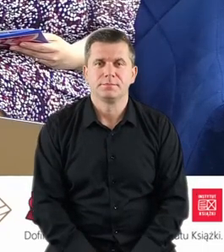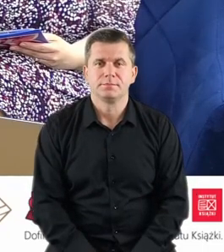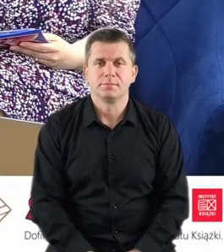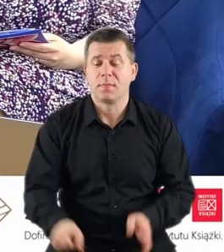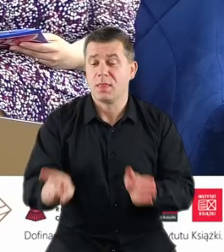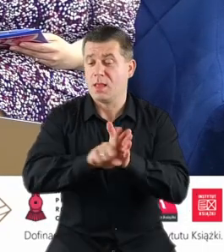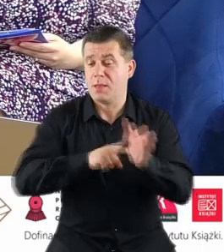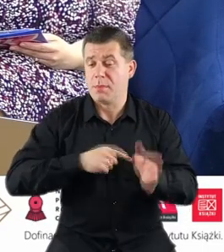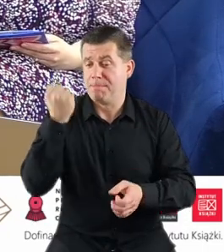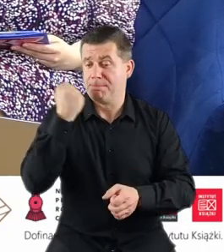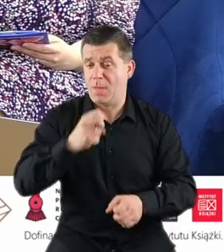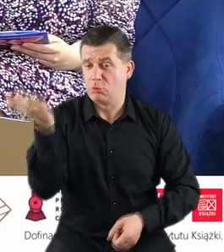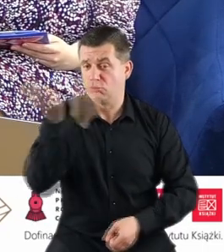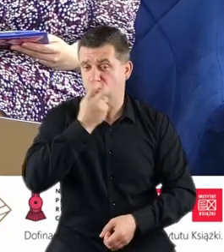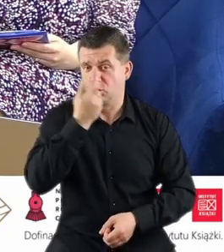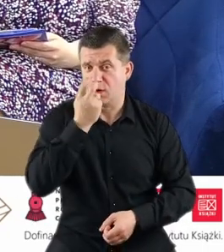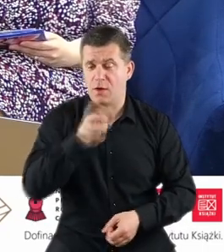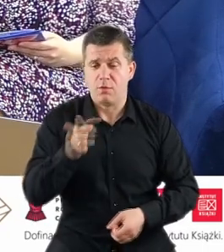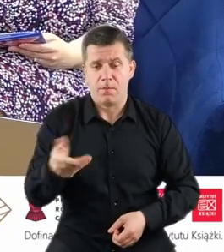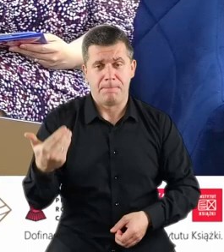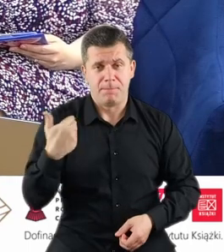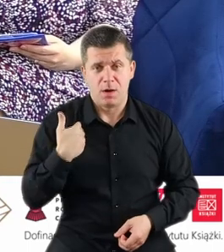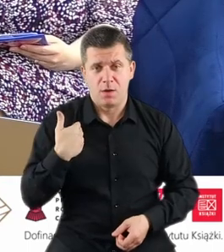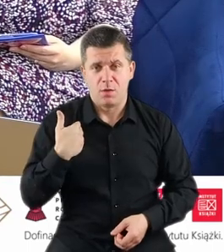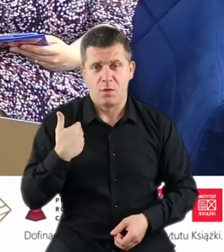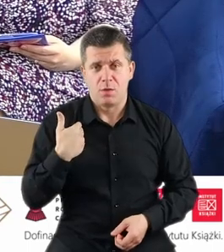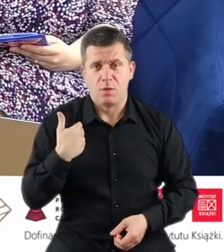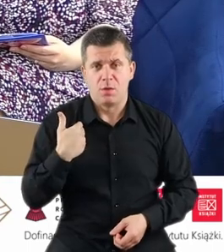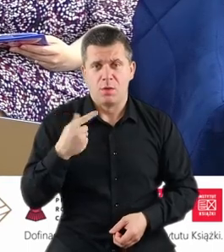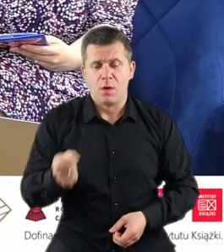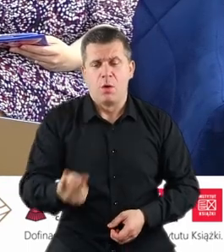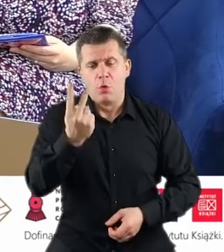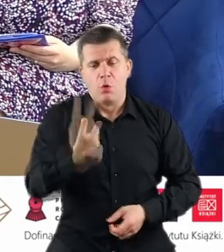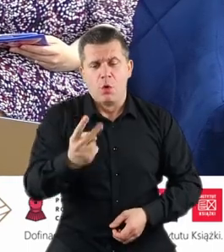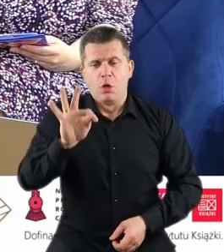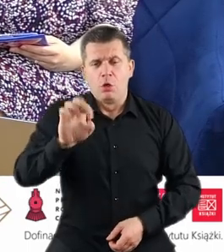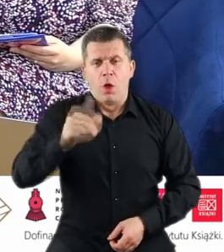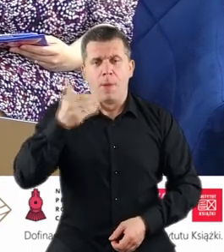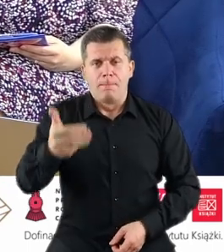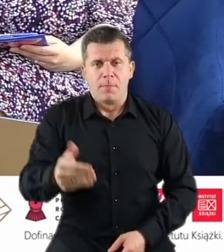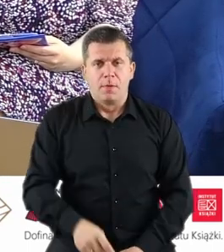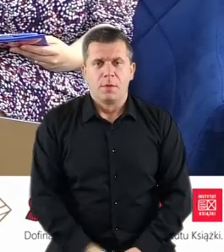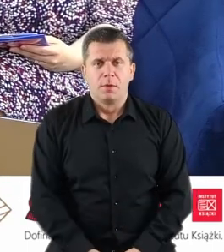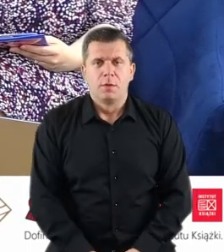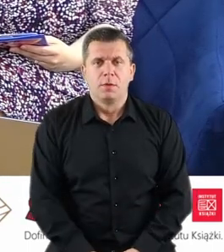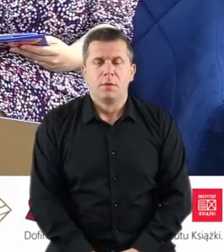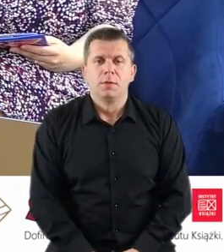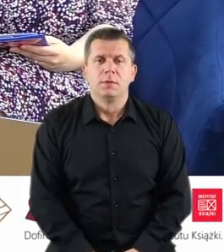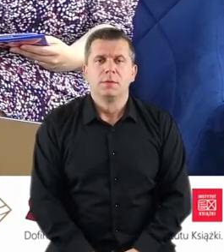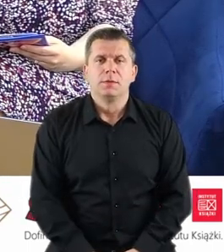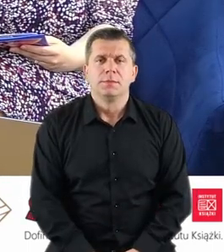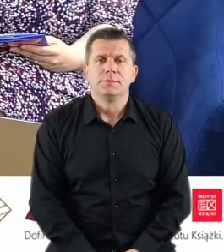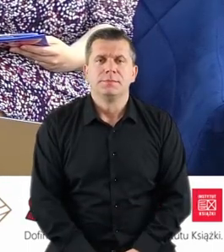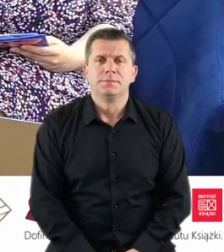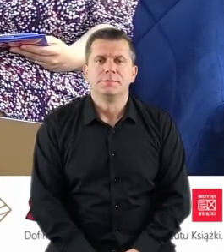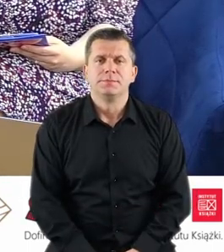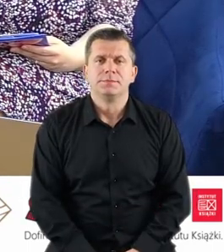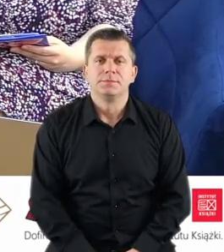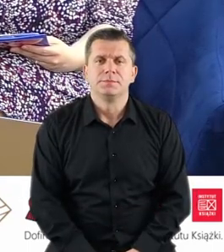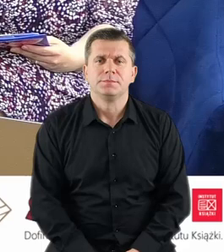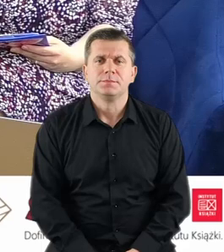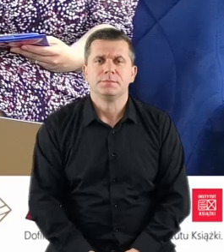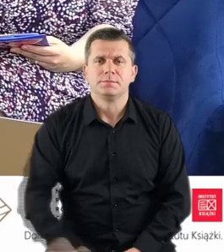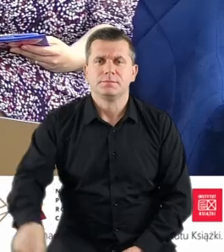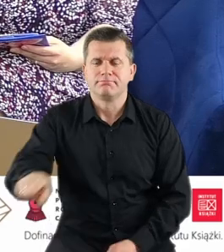Dla mnie na przykład bardzo ciekawe były, no, o tym traktuje drugi tom, czyli Morze Niegościnne, to jest